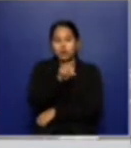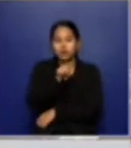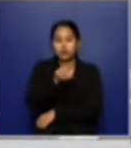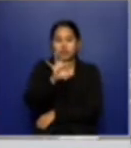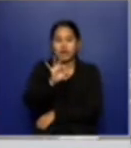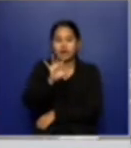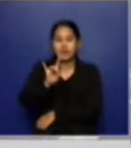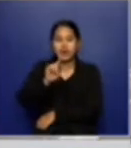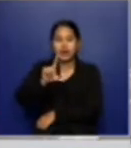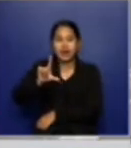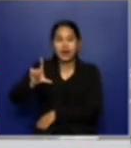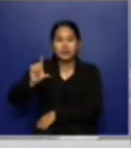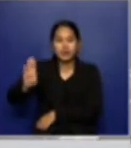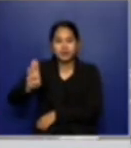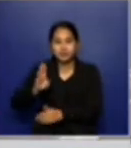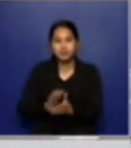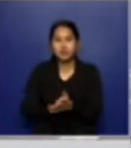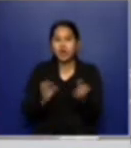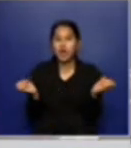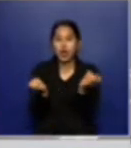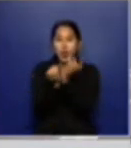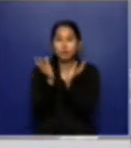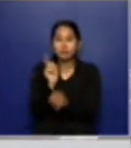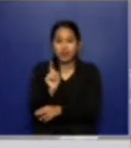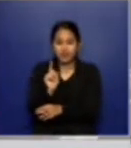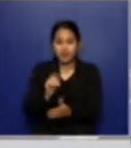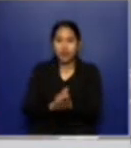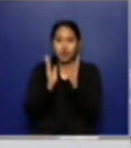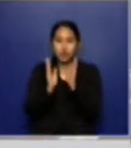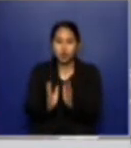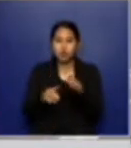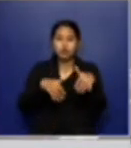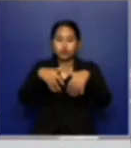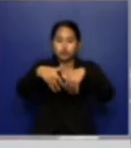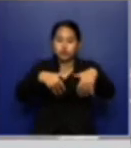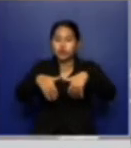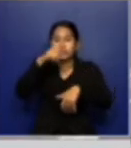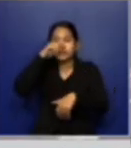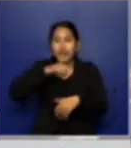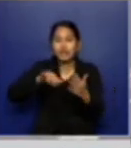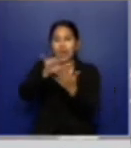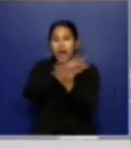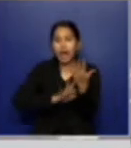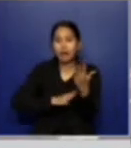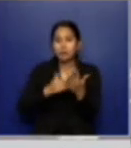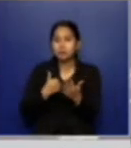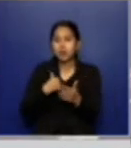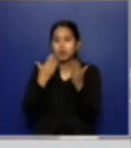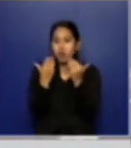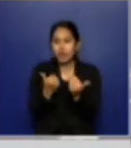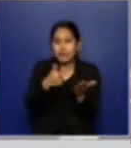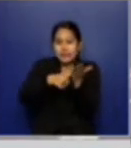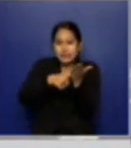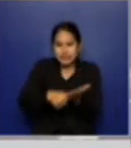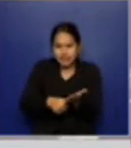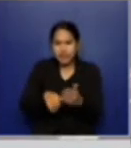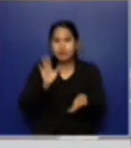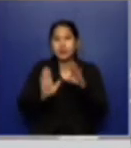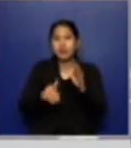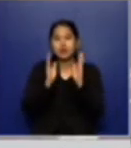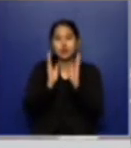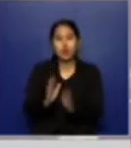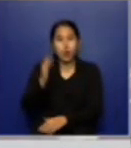6.98 ล้านล้านบาทส่งผลให้ค่ะพี่น้องประชาชนคนไทยเป็นหนี้ทันทีตอนนี้ถัวเฉลี่ยคน